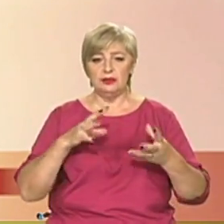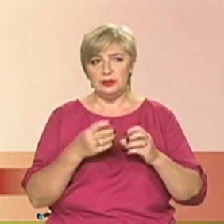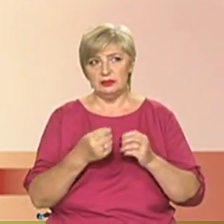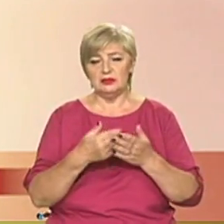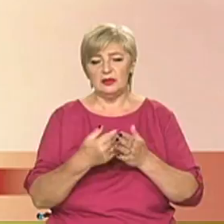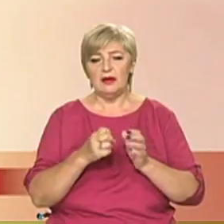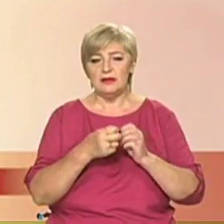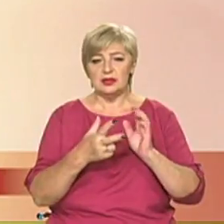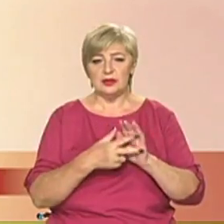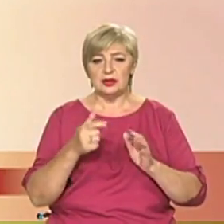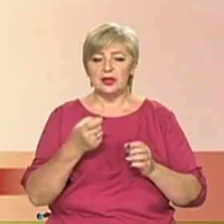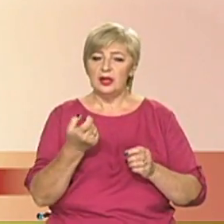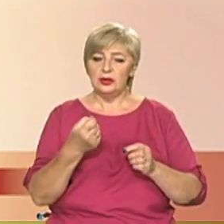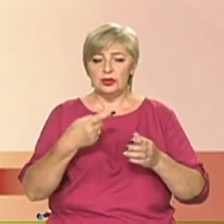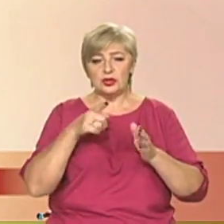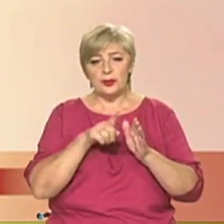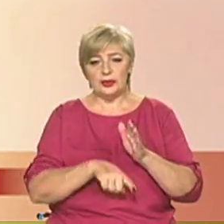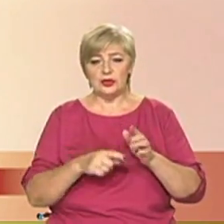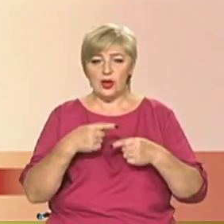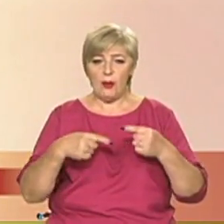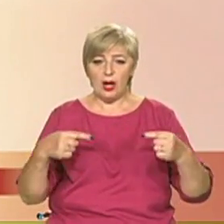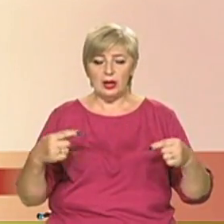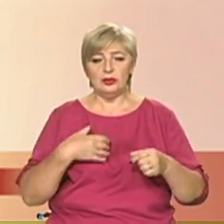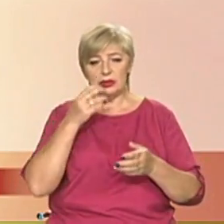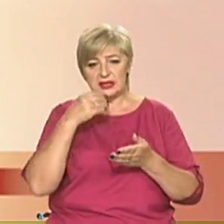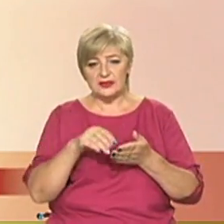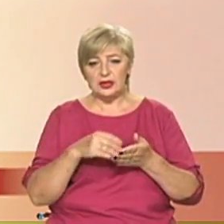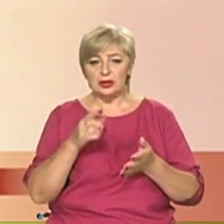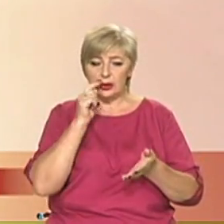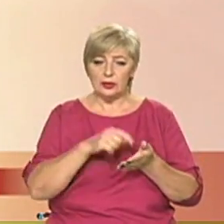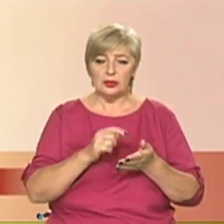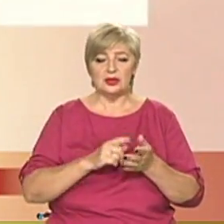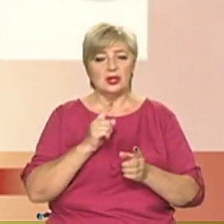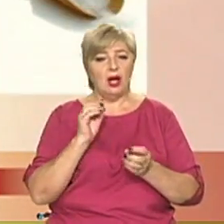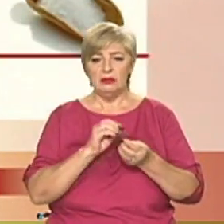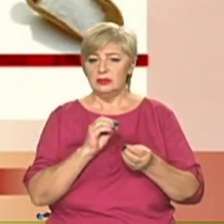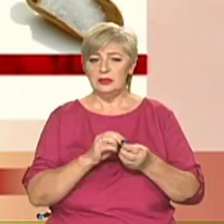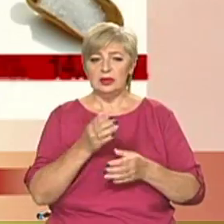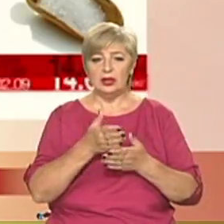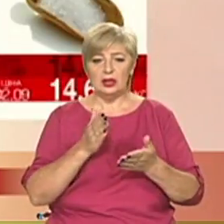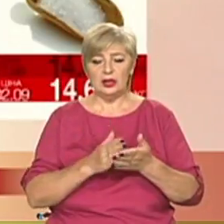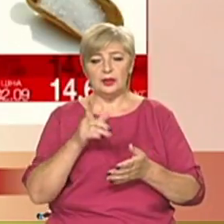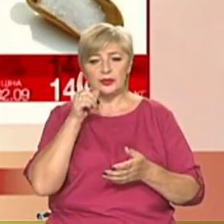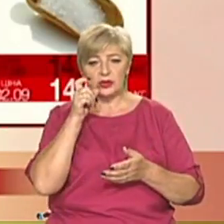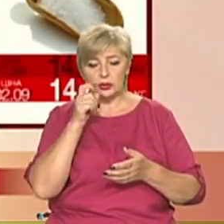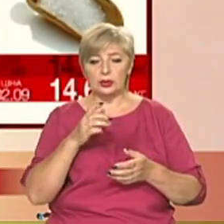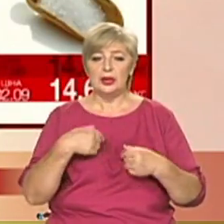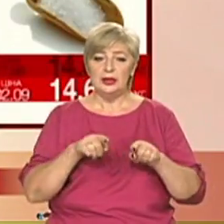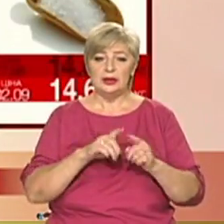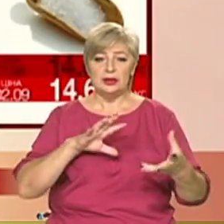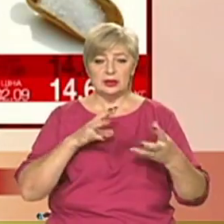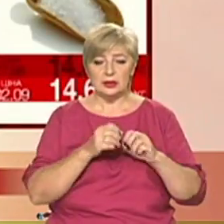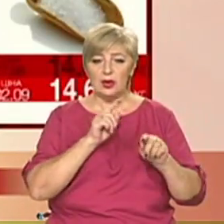гривень. Трохи подешевшали макаронні вироби, свинина та курятина. Не змінилася вартість хліба та цукру. Такі